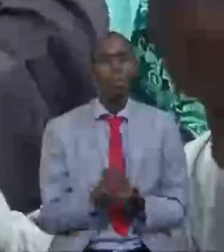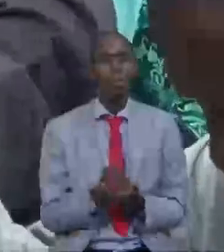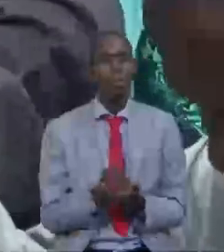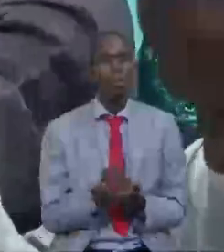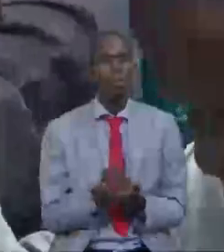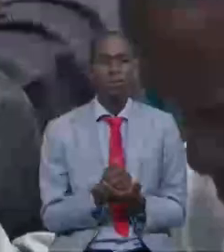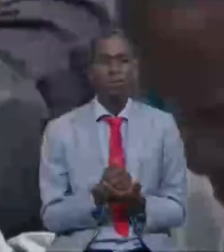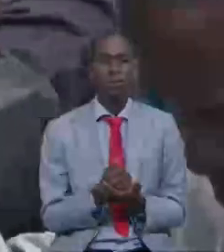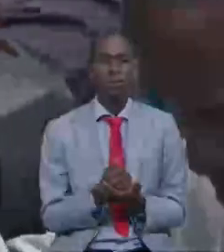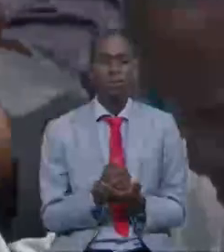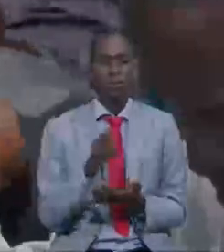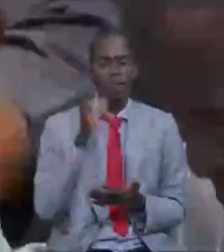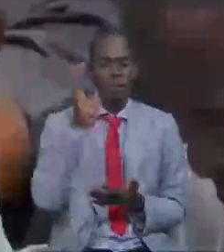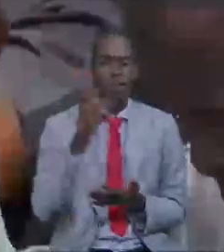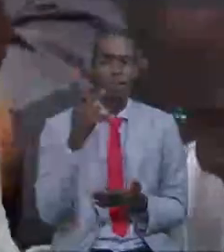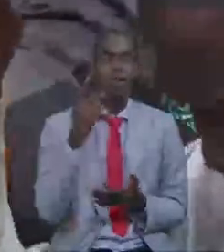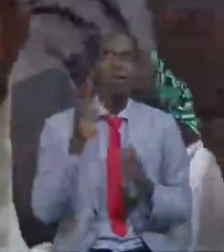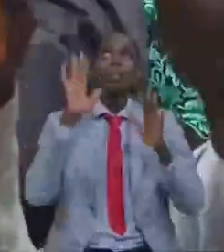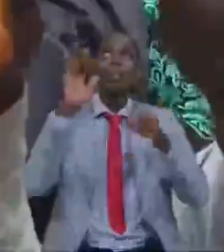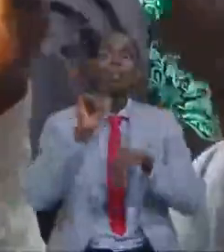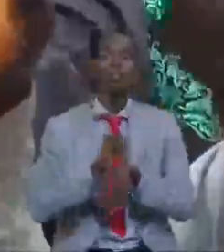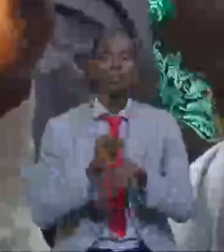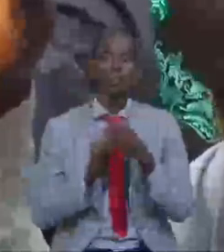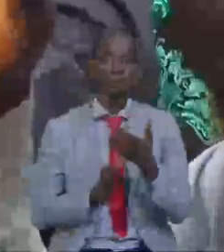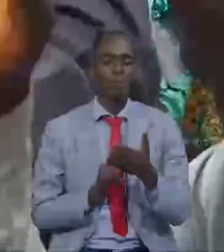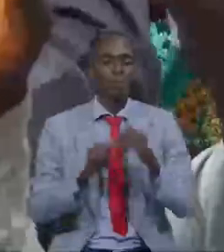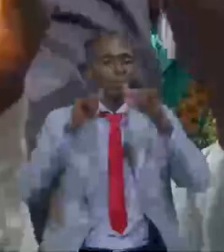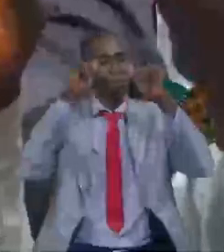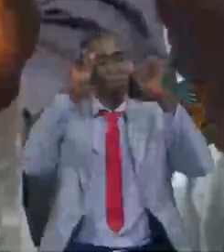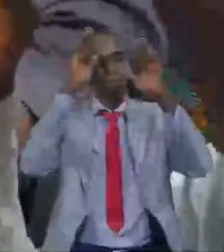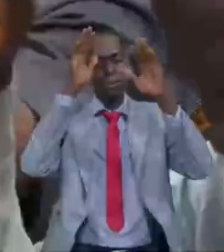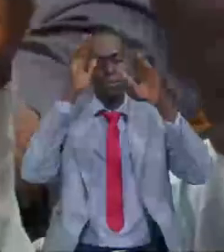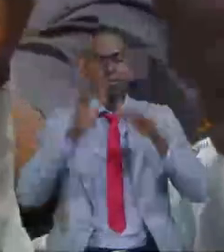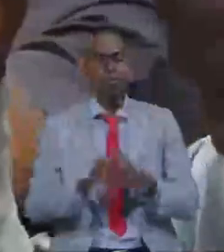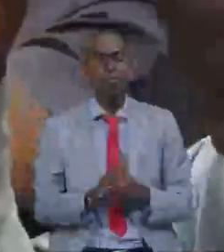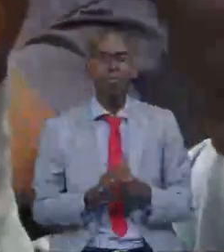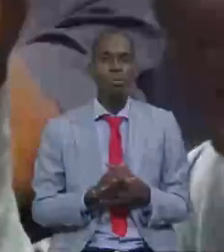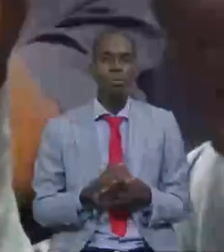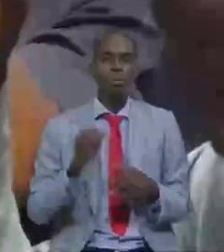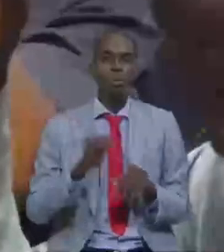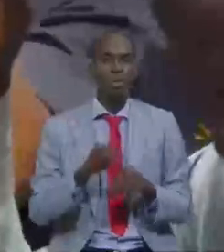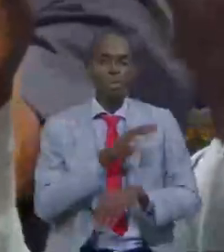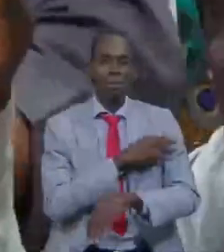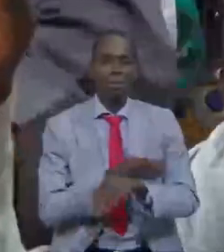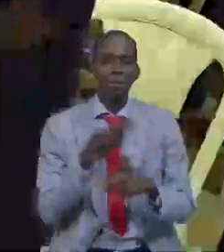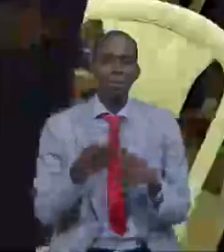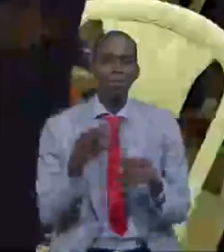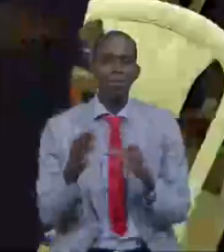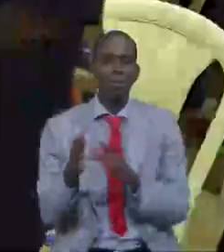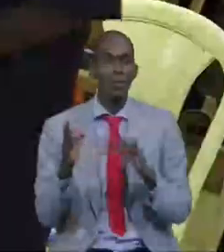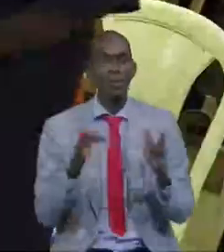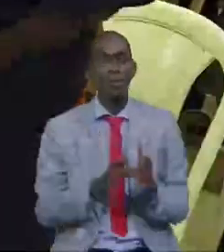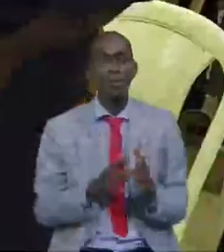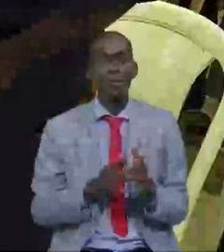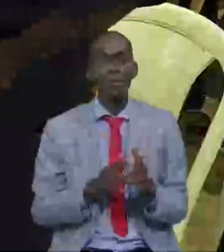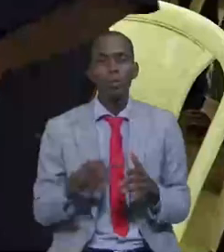tu verras le miracle. Père, au nom puissant de Jésus, nous savons que tu